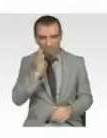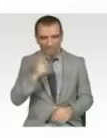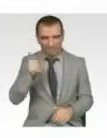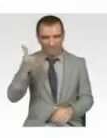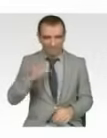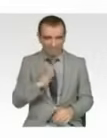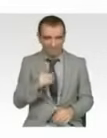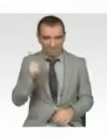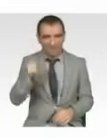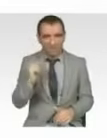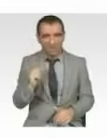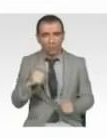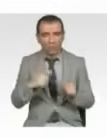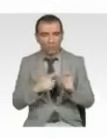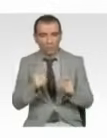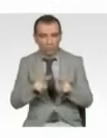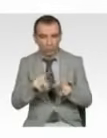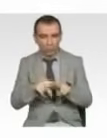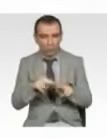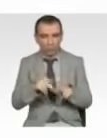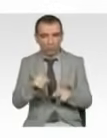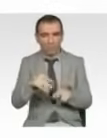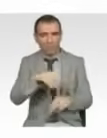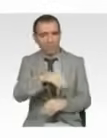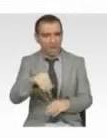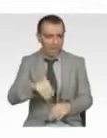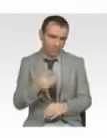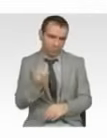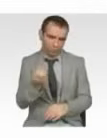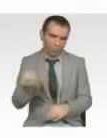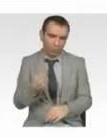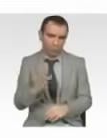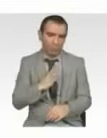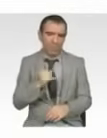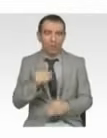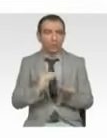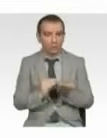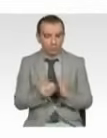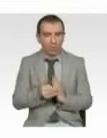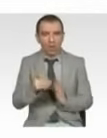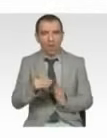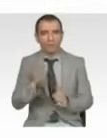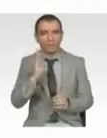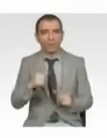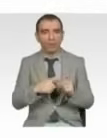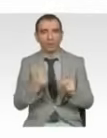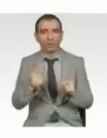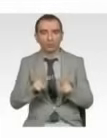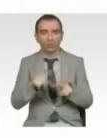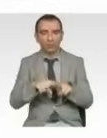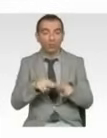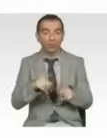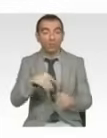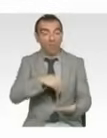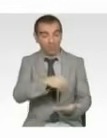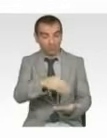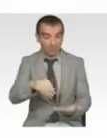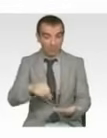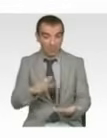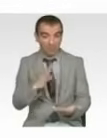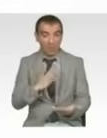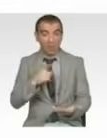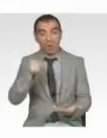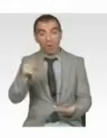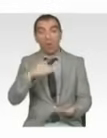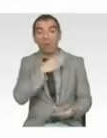Evet, sumaklı dolma falan. Evet, mesela... Baharatı da çok kullanıyorlar evet, etle birlikte. Soğanın üzerine bolca sumak döküyorlar. Orada aslında